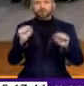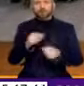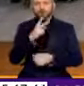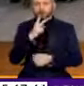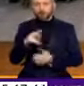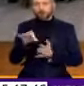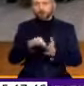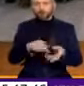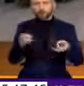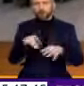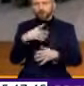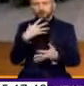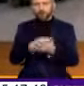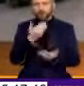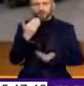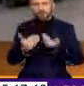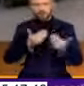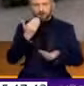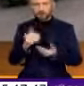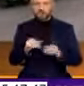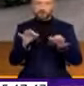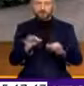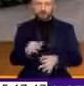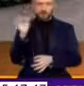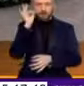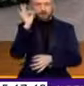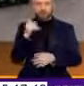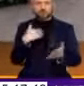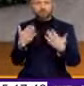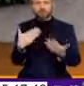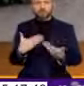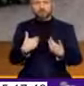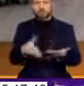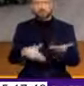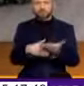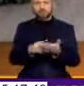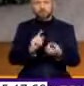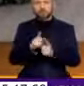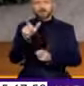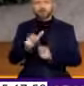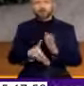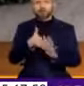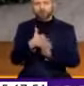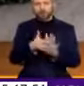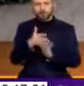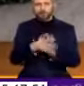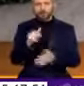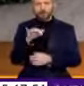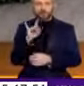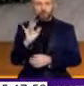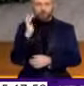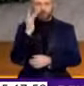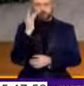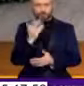бачити і одразу залишати там свої звернення. Ну і, звичайно, нагадаю, що спілкуватись нам з вами допомагає перекладач жестової мови